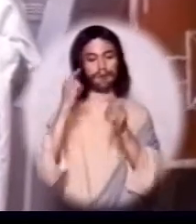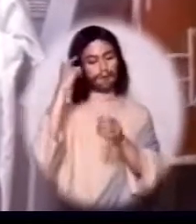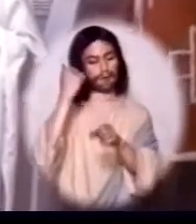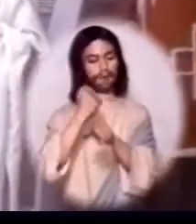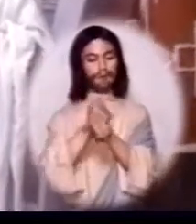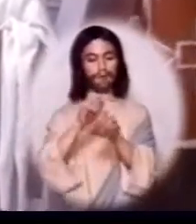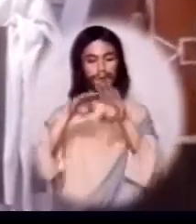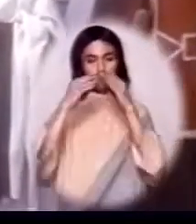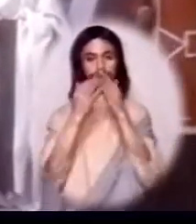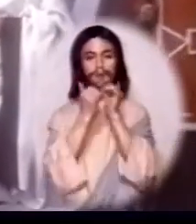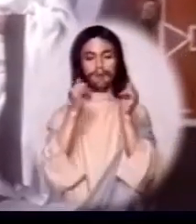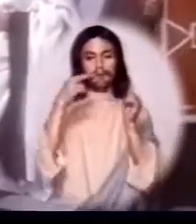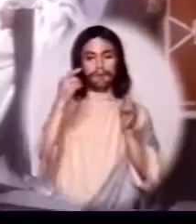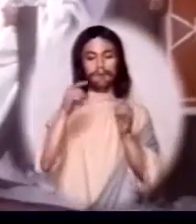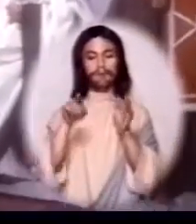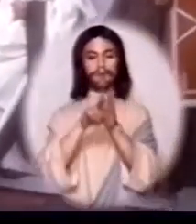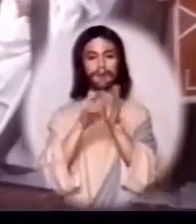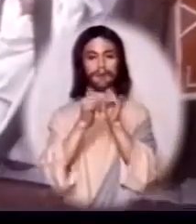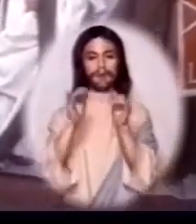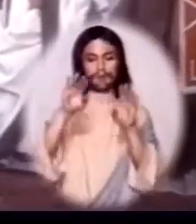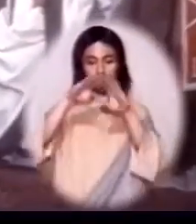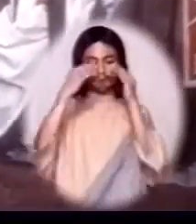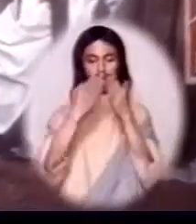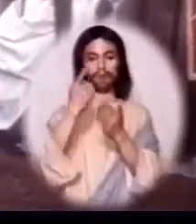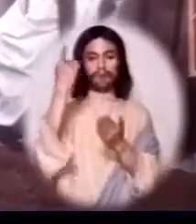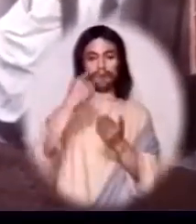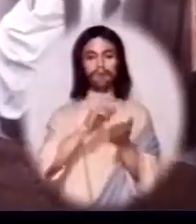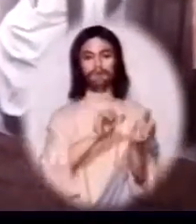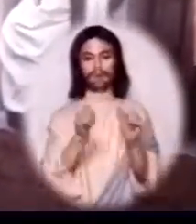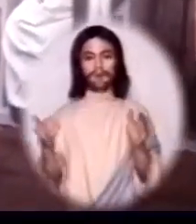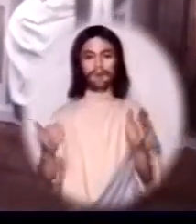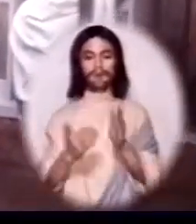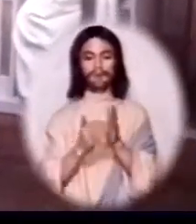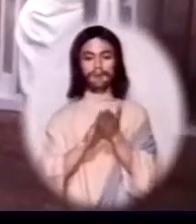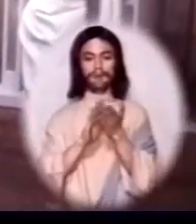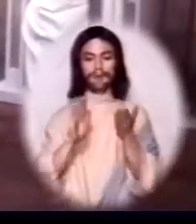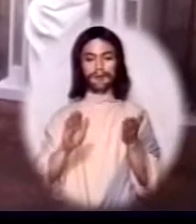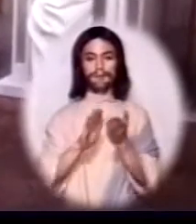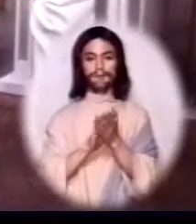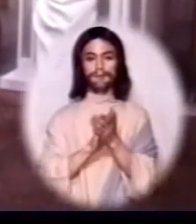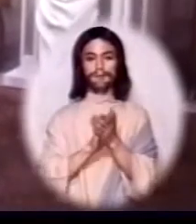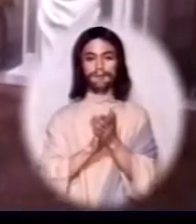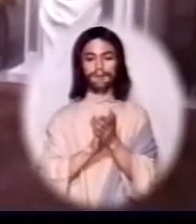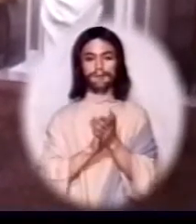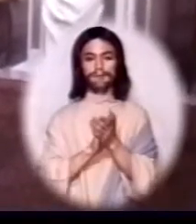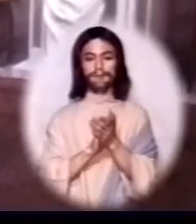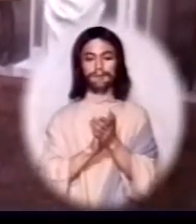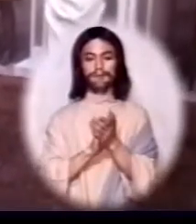과학자들, 철학자들, 그리고 신학자들이 이 세상에 왔다가 갔습니다.